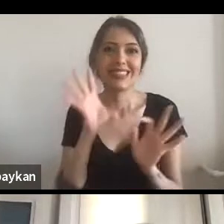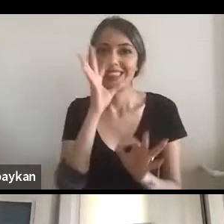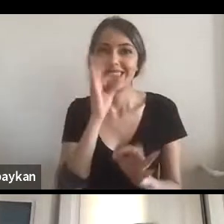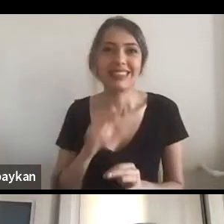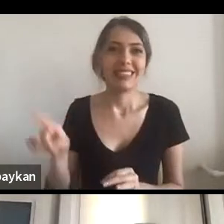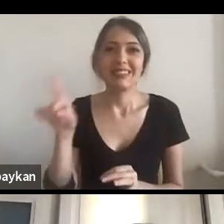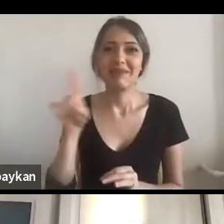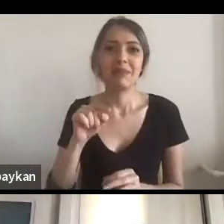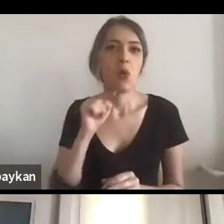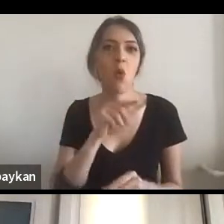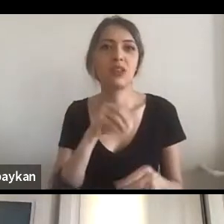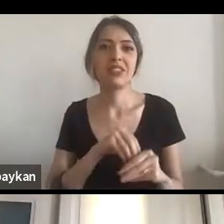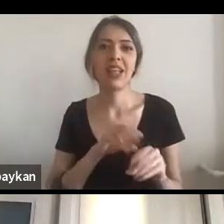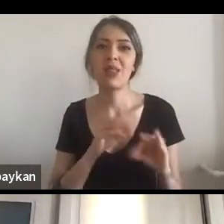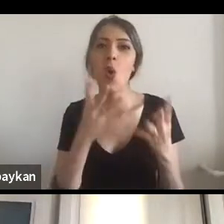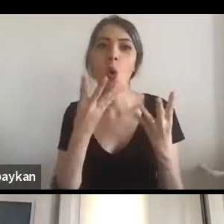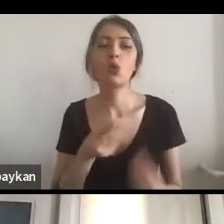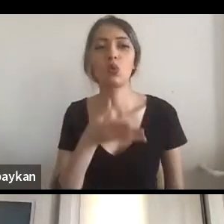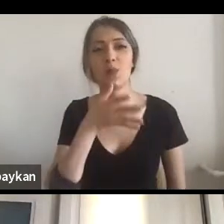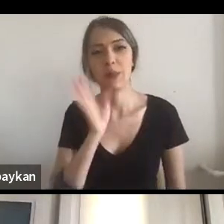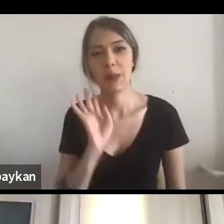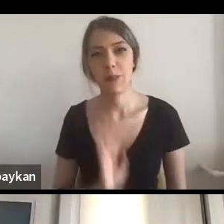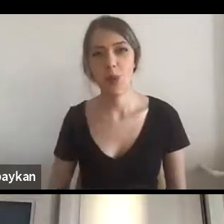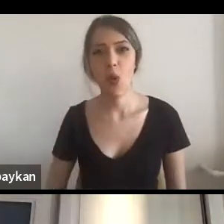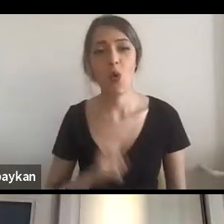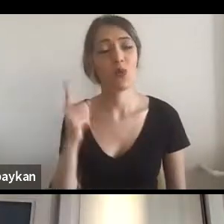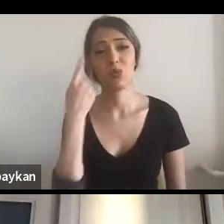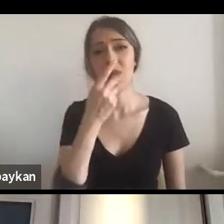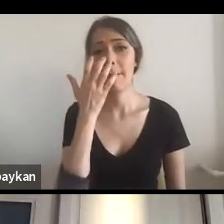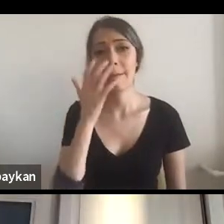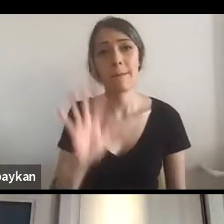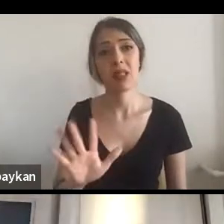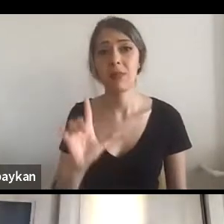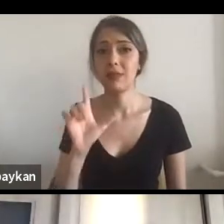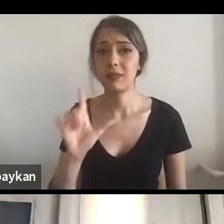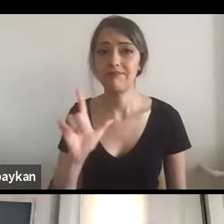içinde ne olduğunu tespit etmesi mümkün değil. Bekleyeceksiniz kararı.